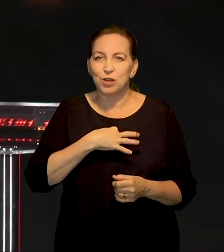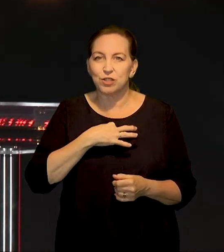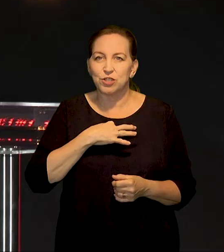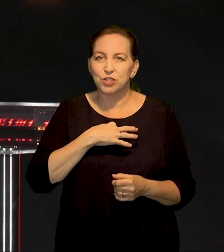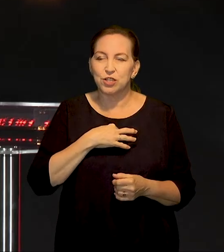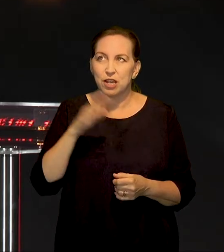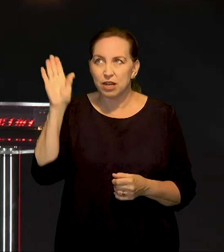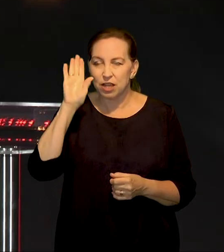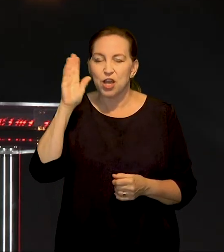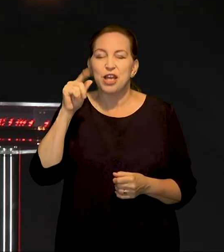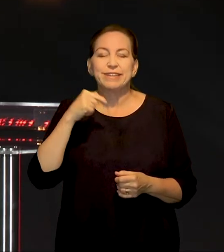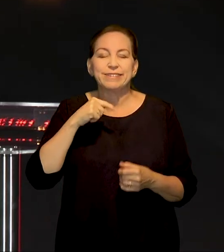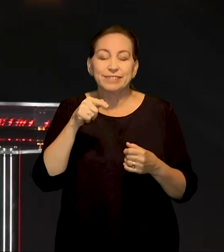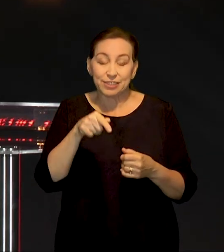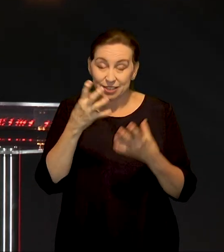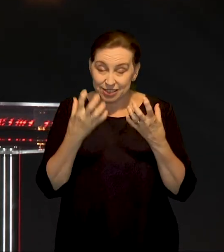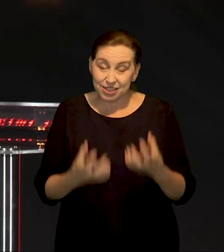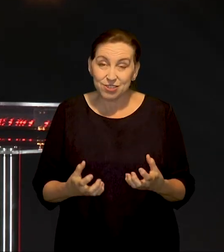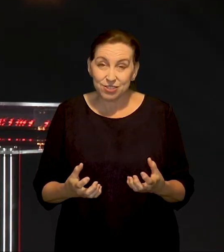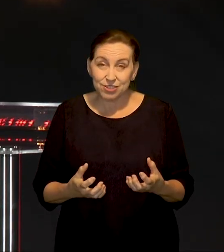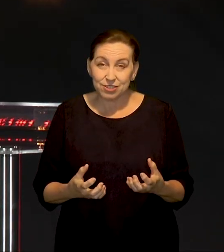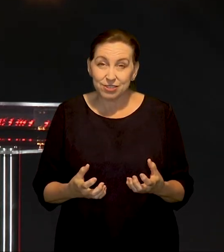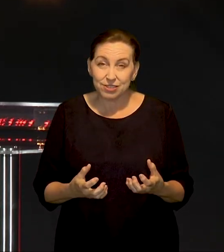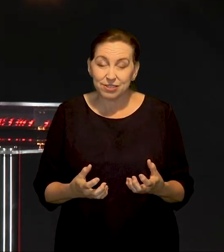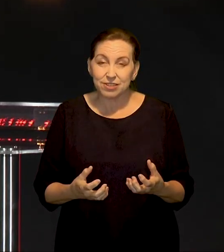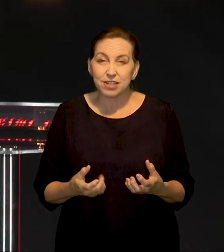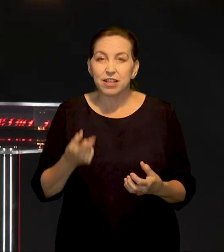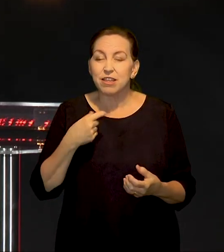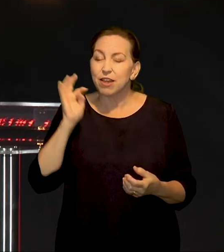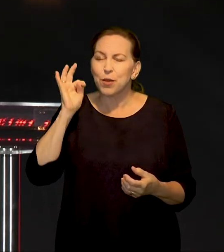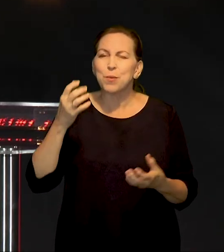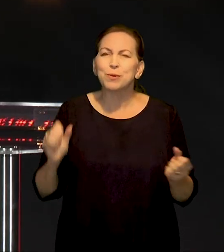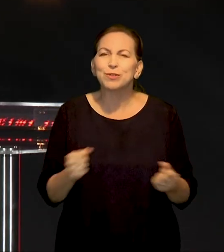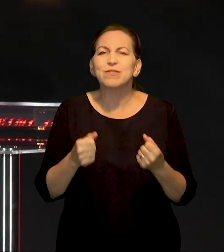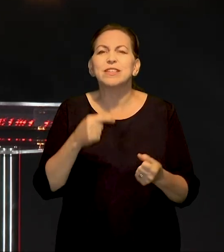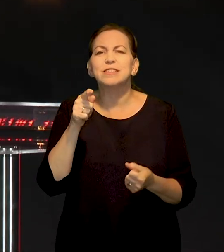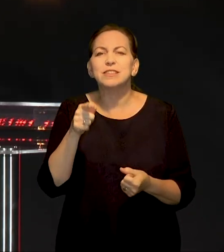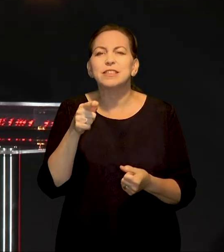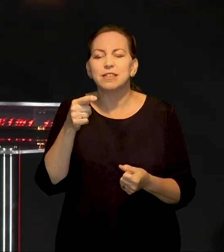na skoncentrowaniu się na oczekiwaniach wobec innych, na